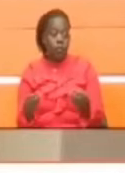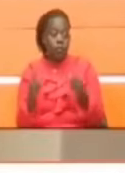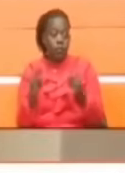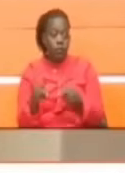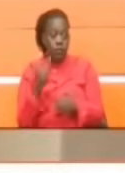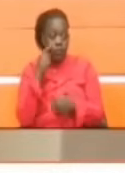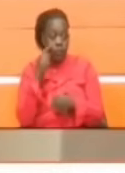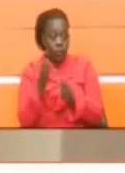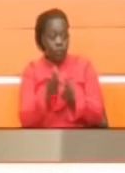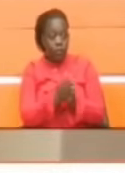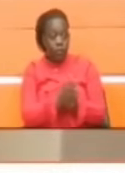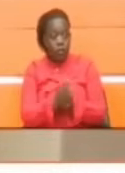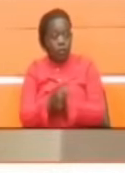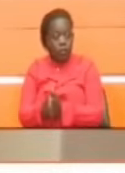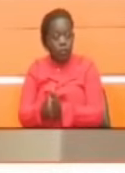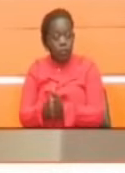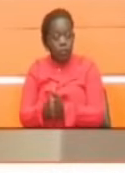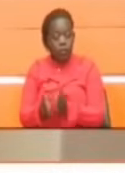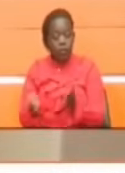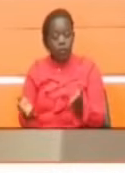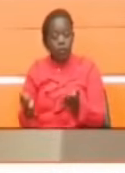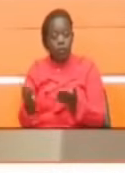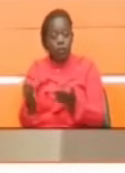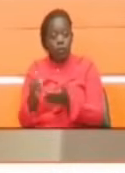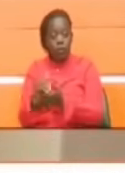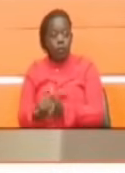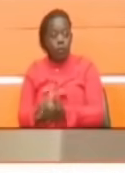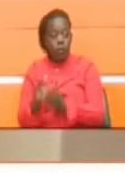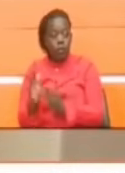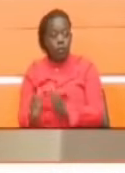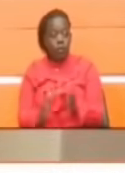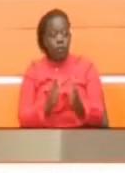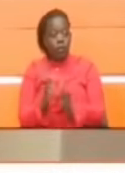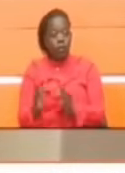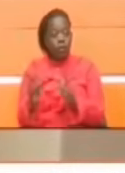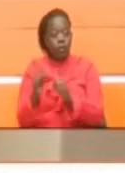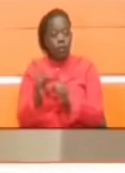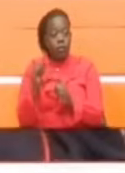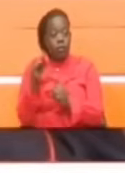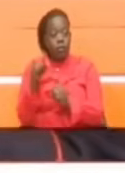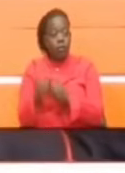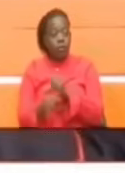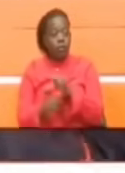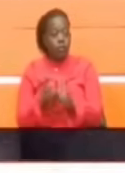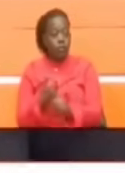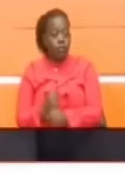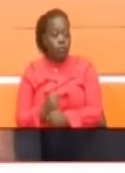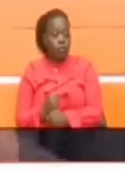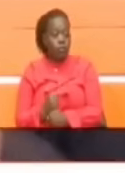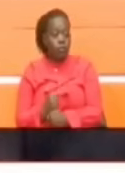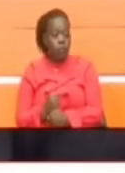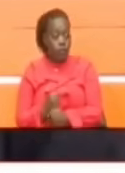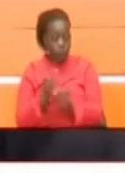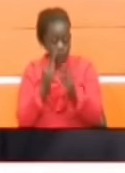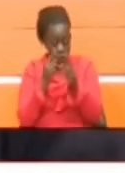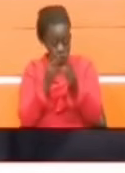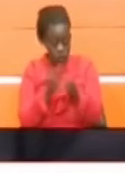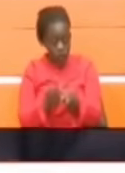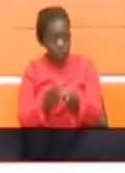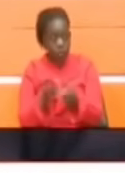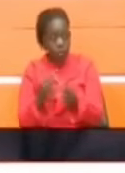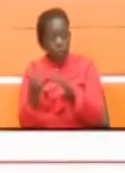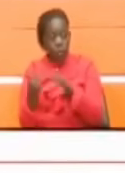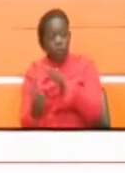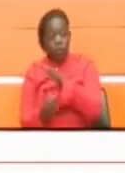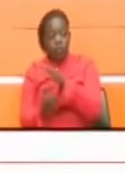obutamulaba nga amwanjulira mwana munne nga bw'abadde ateeseteese mwezi ogwa Desemba omwaka guno. Yali honest ndoza mu mbeera ze